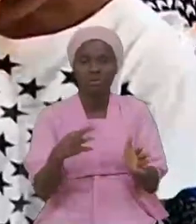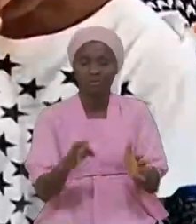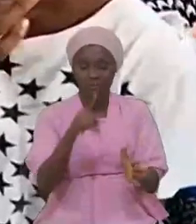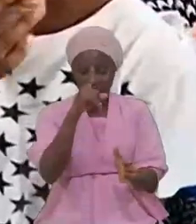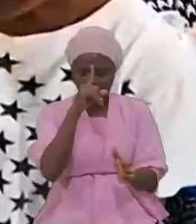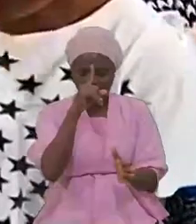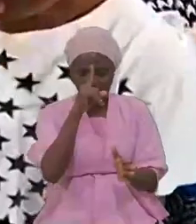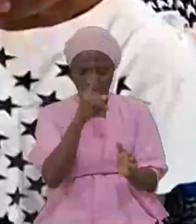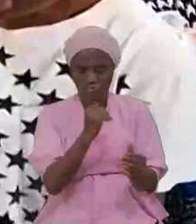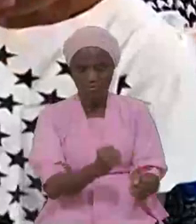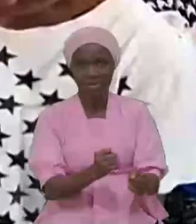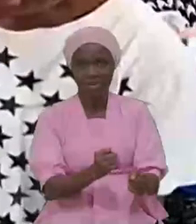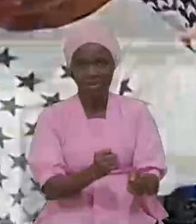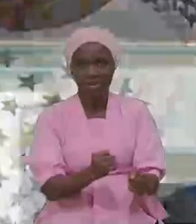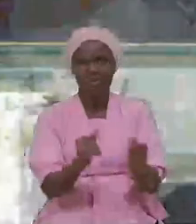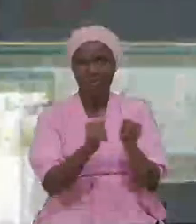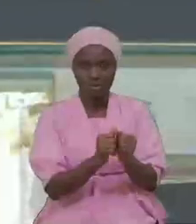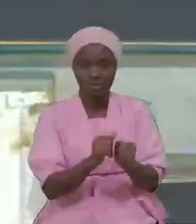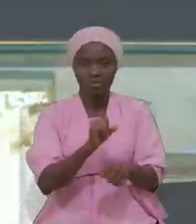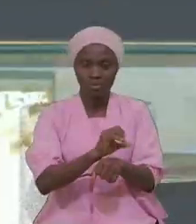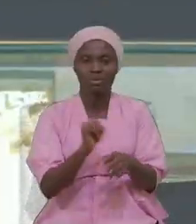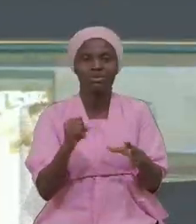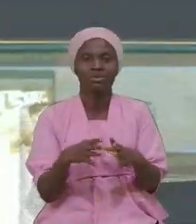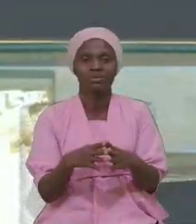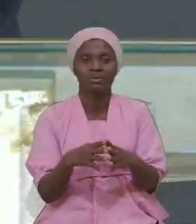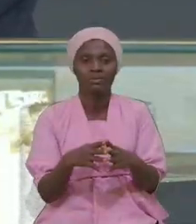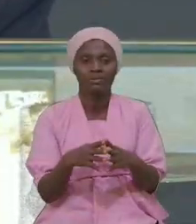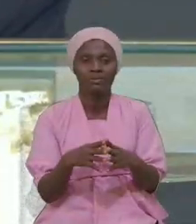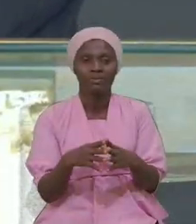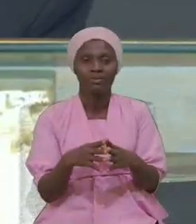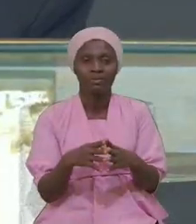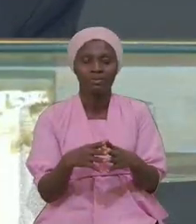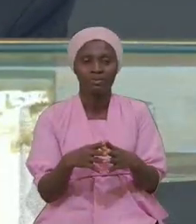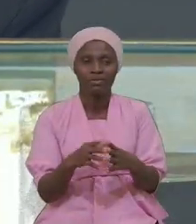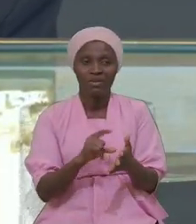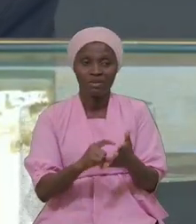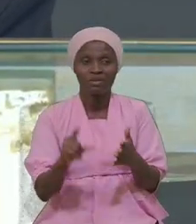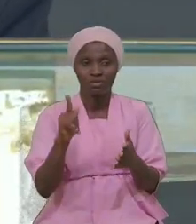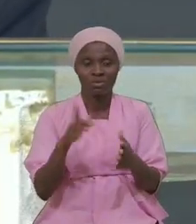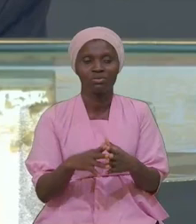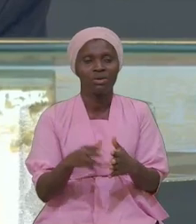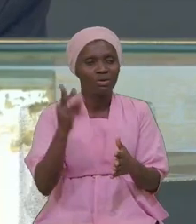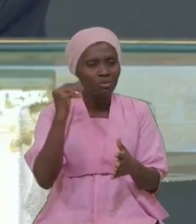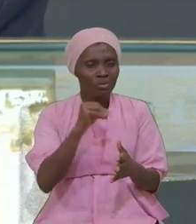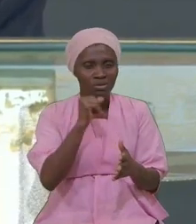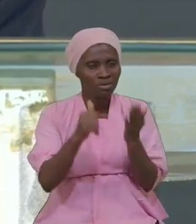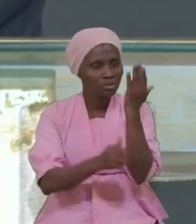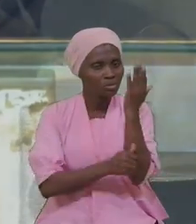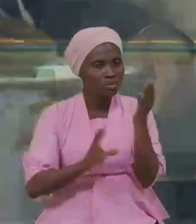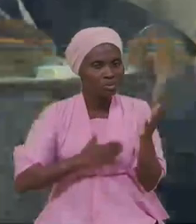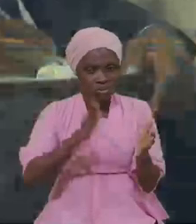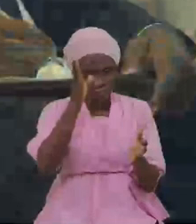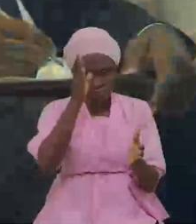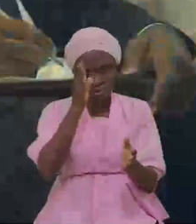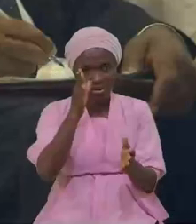de la foi avec les œuvres. Jacques 2, 21. Abraham, notre père,